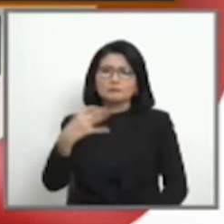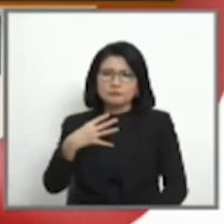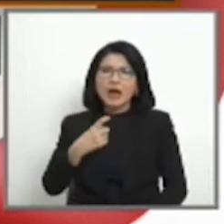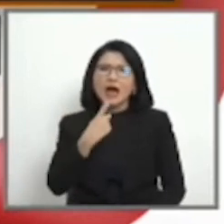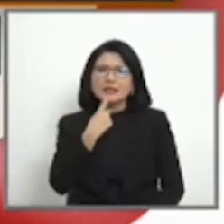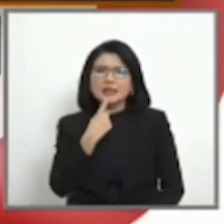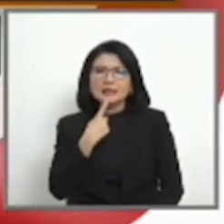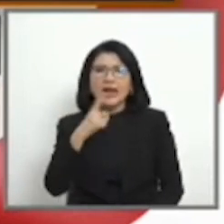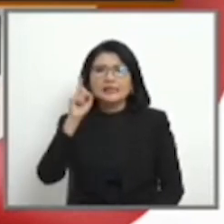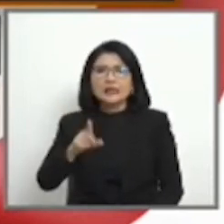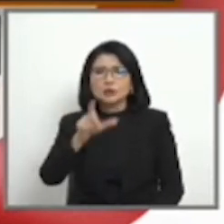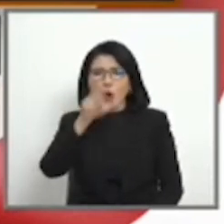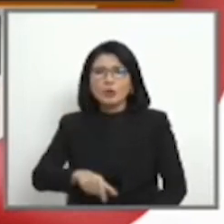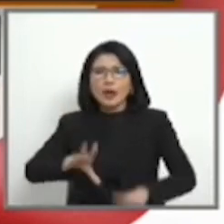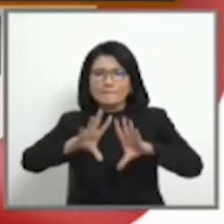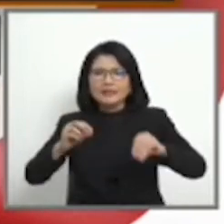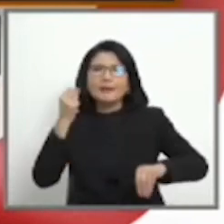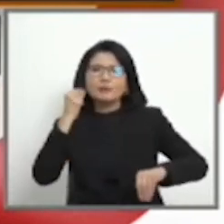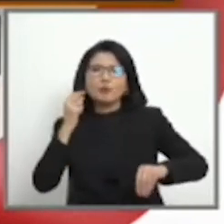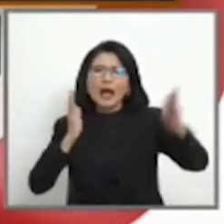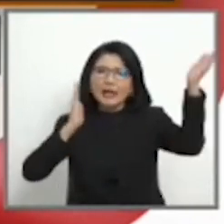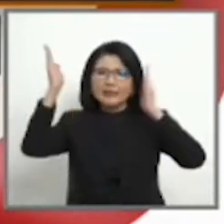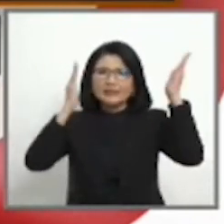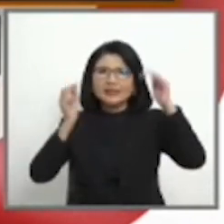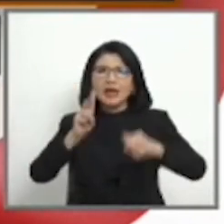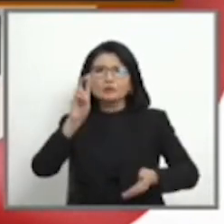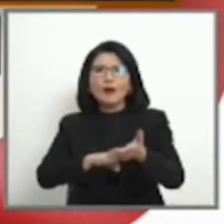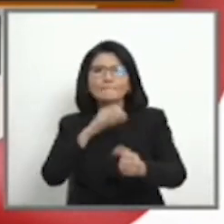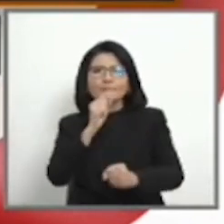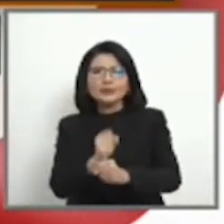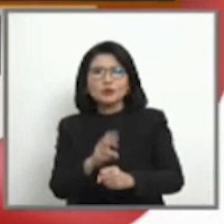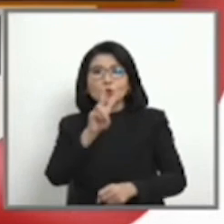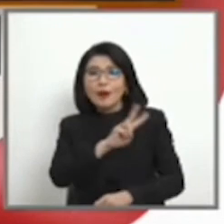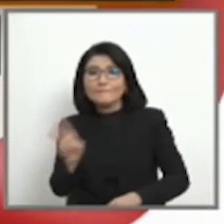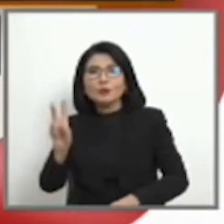seorang pekerja perempuan di Malaysia yang 2 minggu lagi mau digantung.